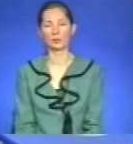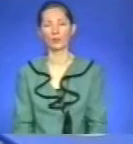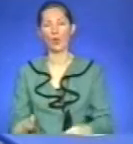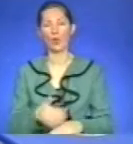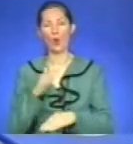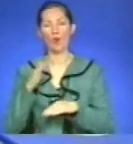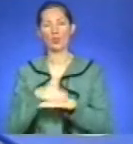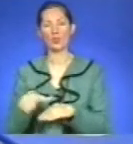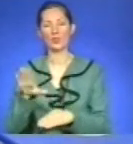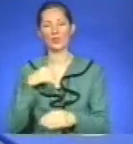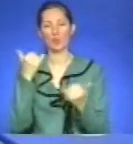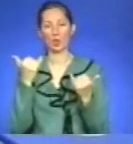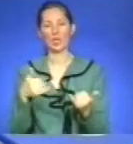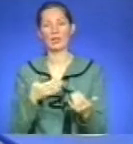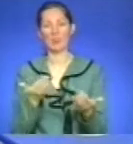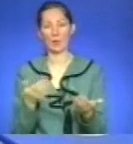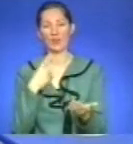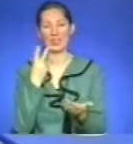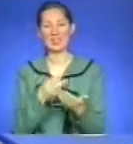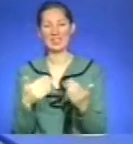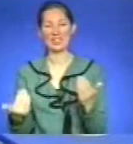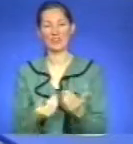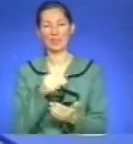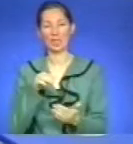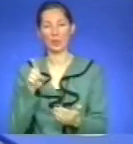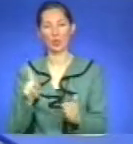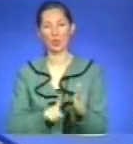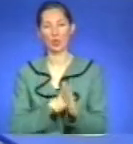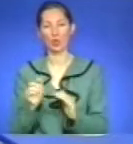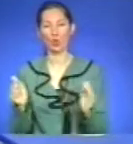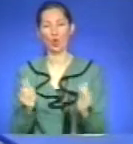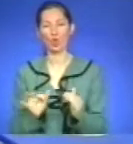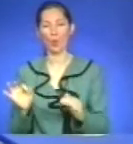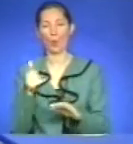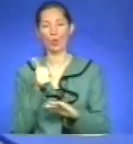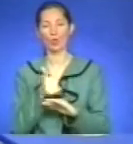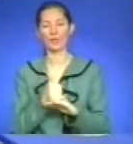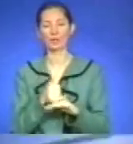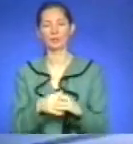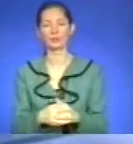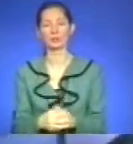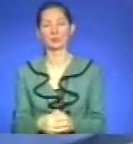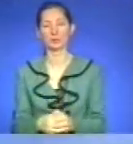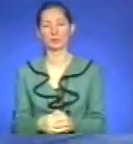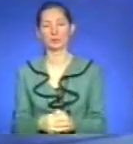Доброго вечора усім, хто зараз з нами. Ви дивитеся «Вісті ТТБ». Спочатку коротко про головне.